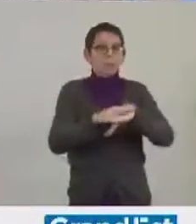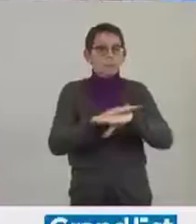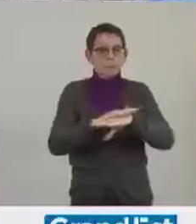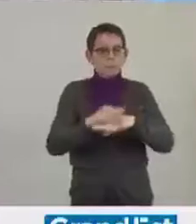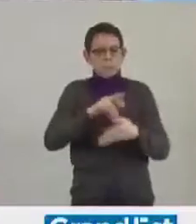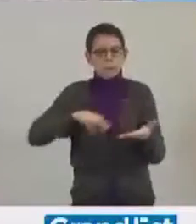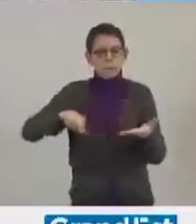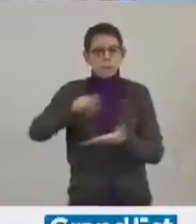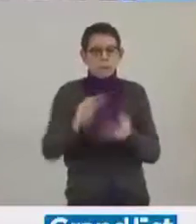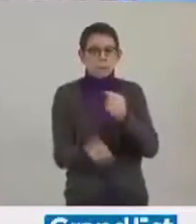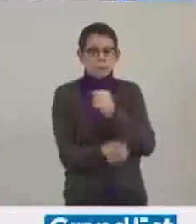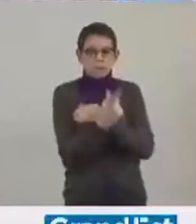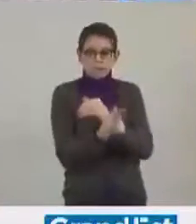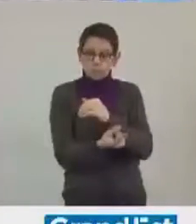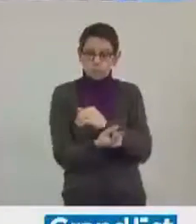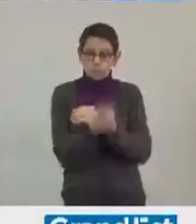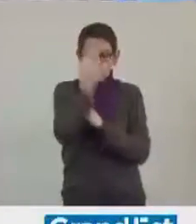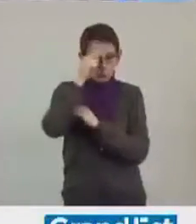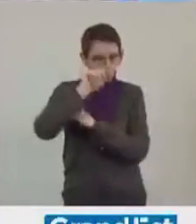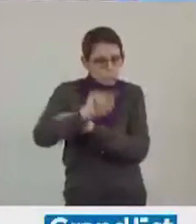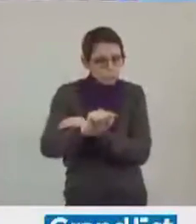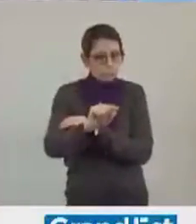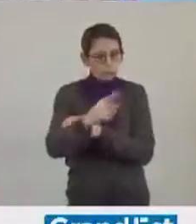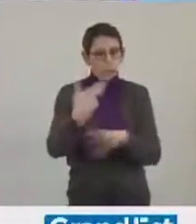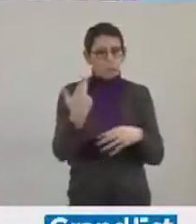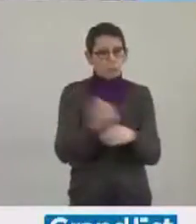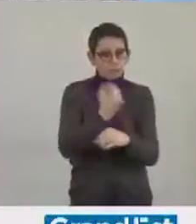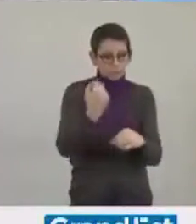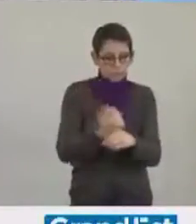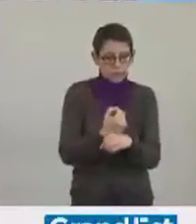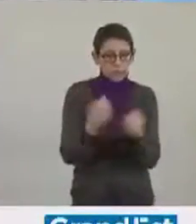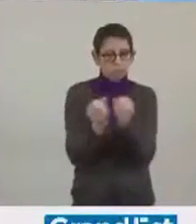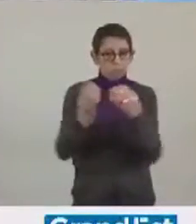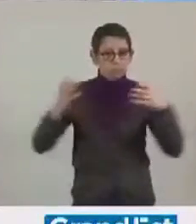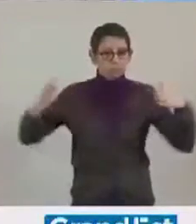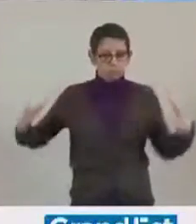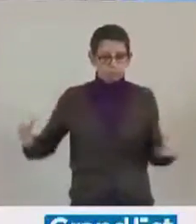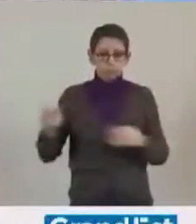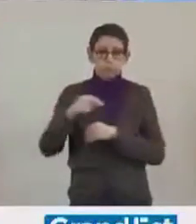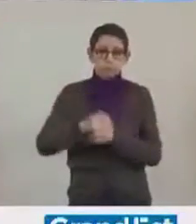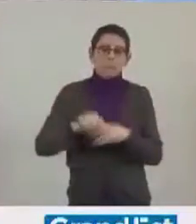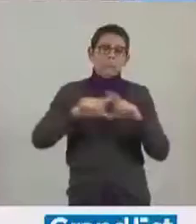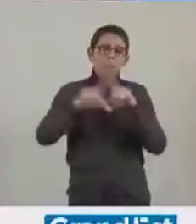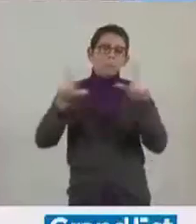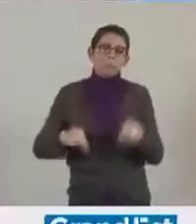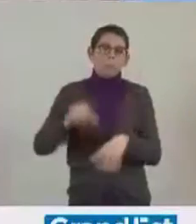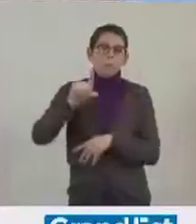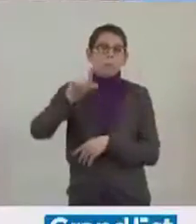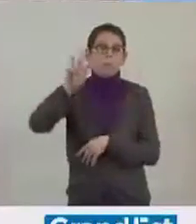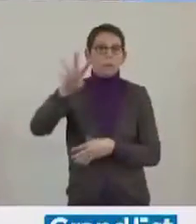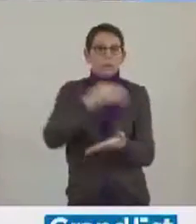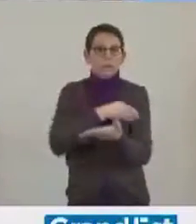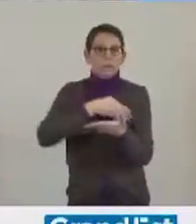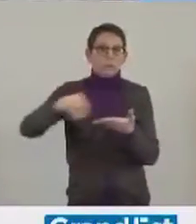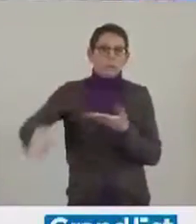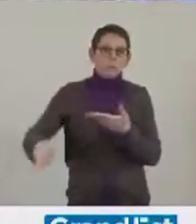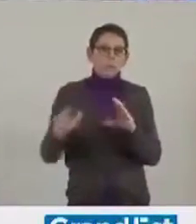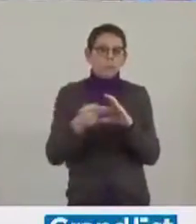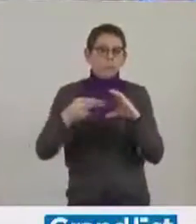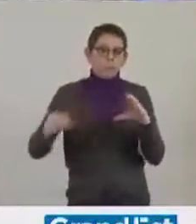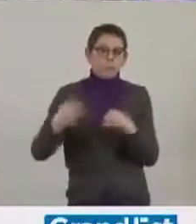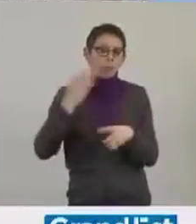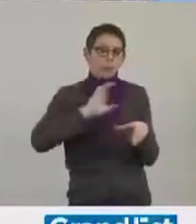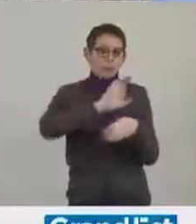régionale de l'innovation au service de l'emploi, qui vous est proposée autour d'un budget de 24 millions d'euros en investissement et de près de